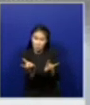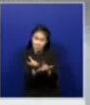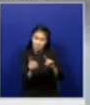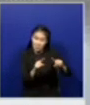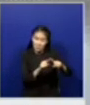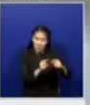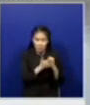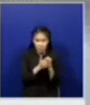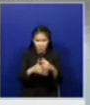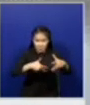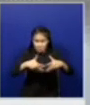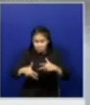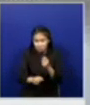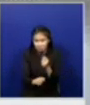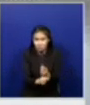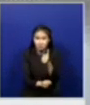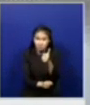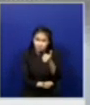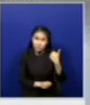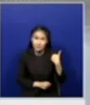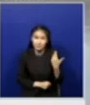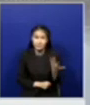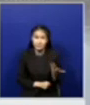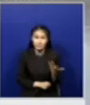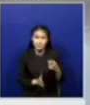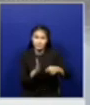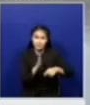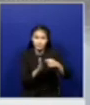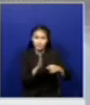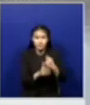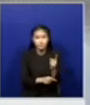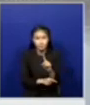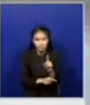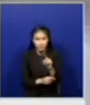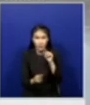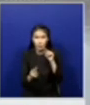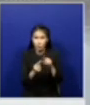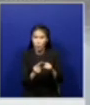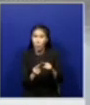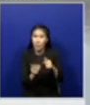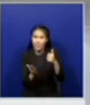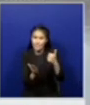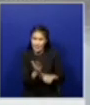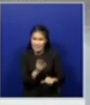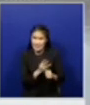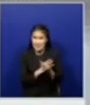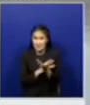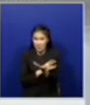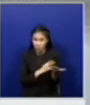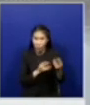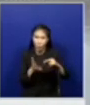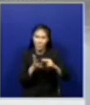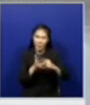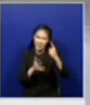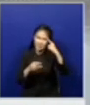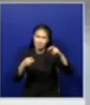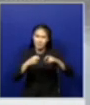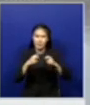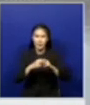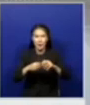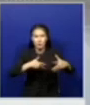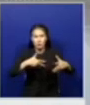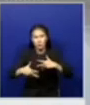พได้อย่างไรเพราะภาษี สร้างภาระให้กับประชา